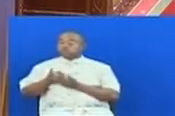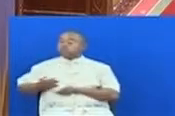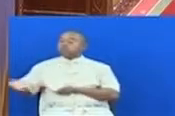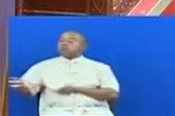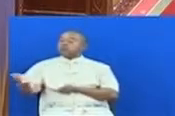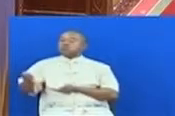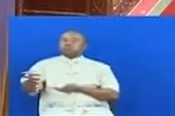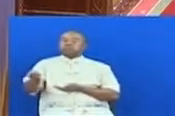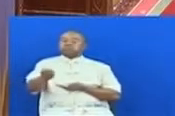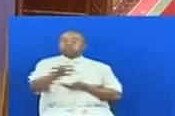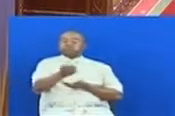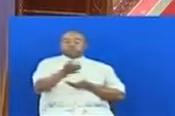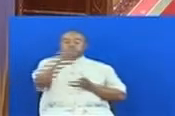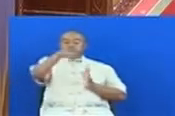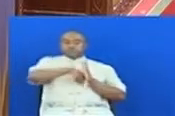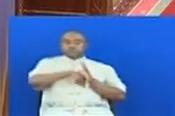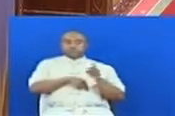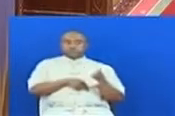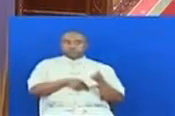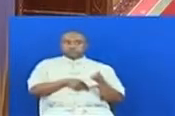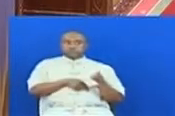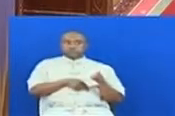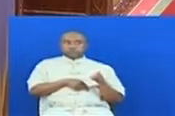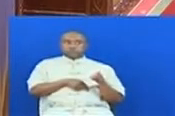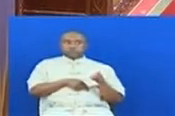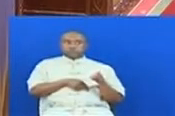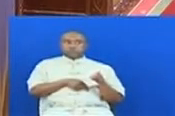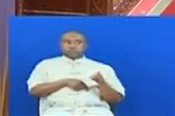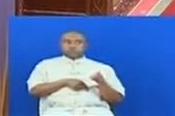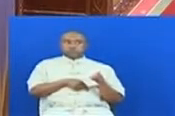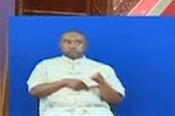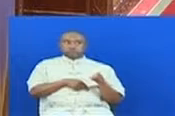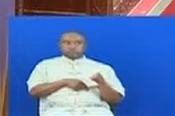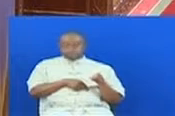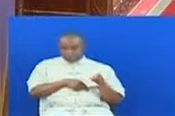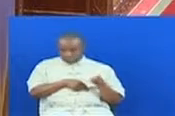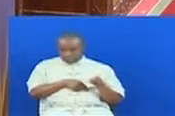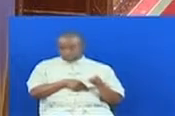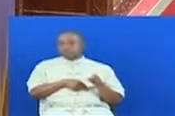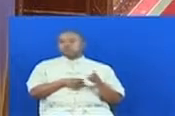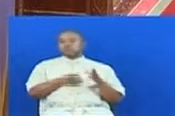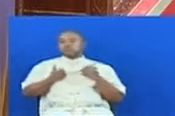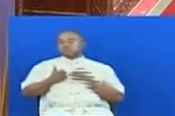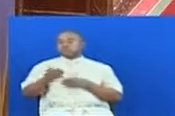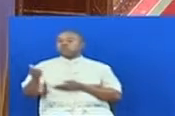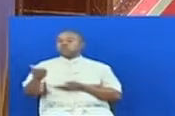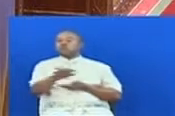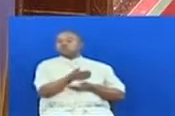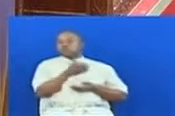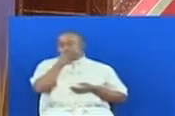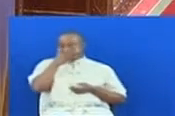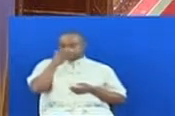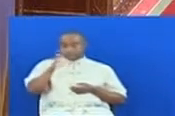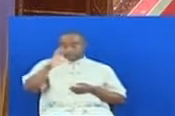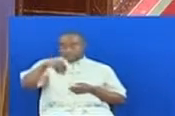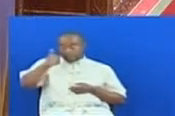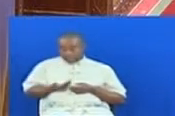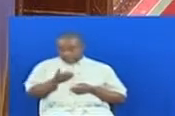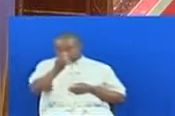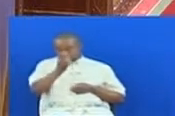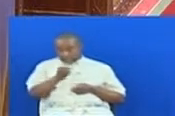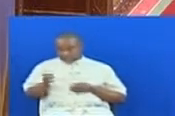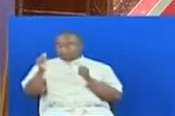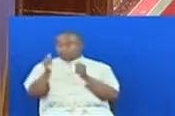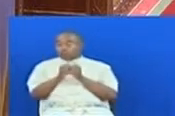yale yanayokusanywa chini na wao wanakuwa ni sehemu kusimamia yale makusanyo, na baadaye 10%